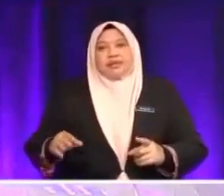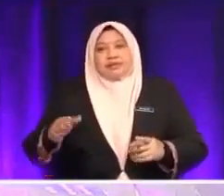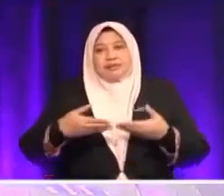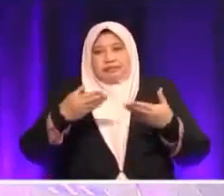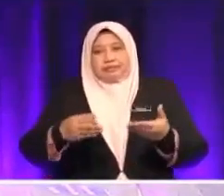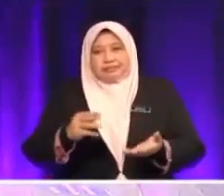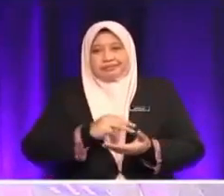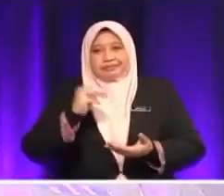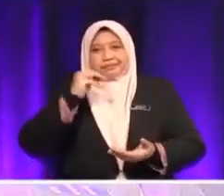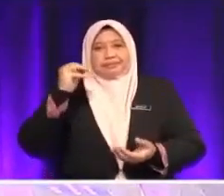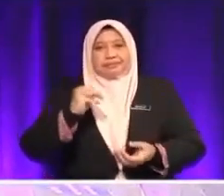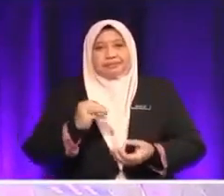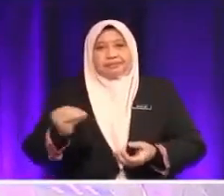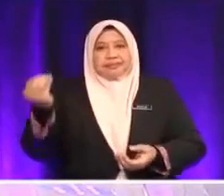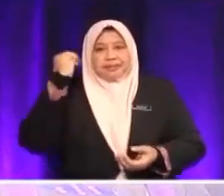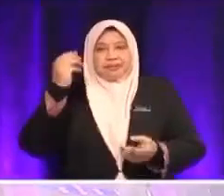kan